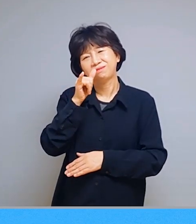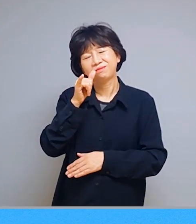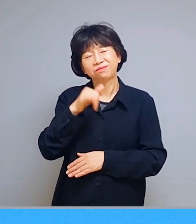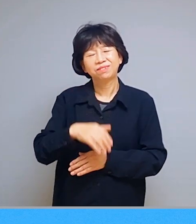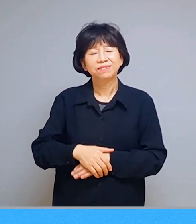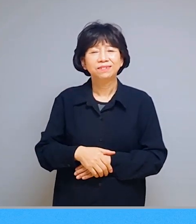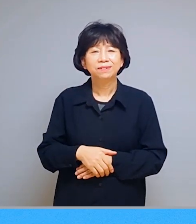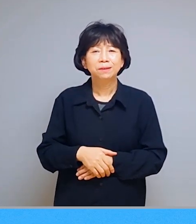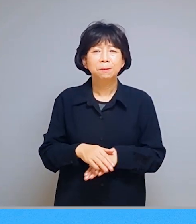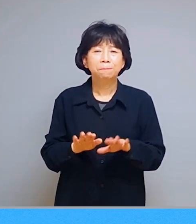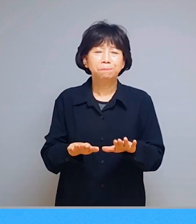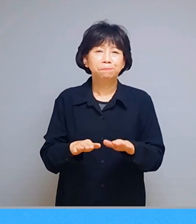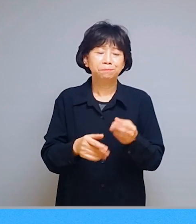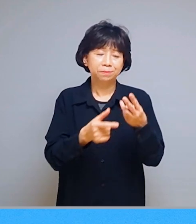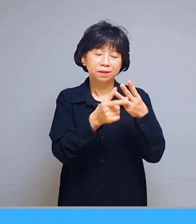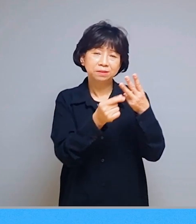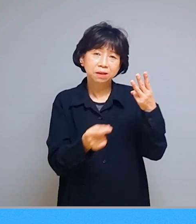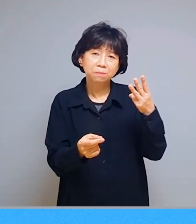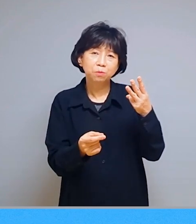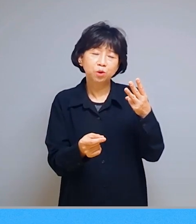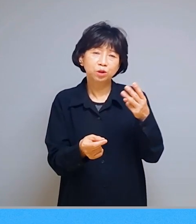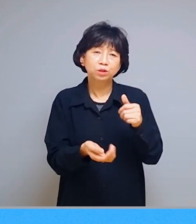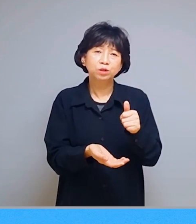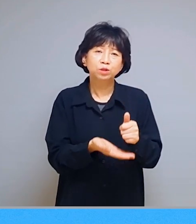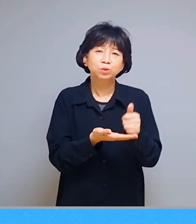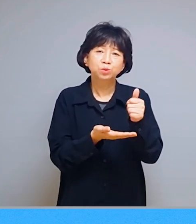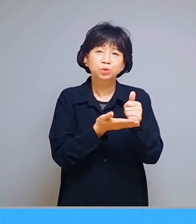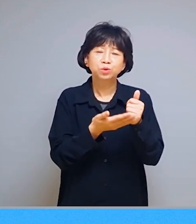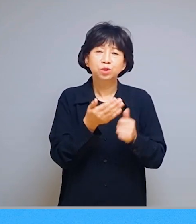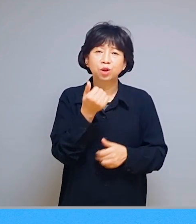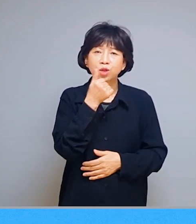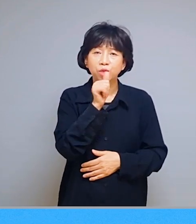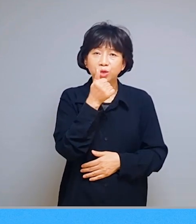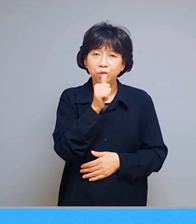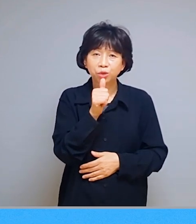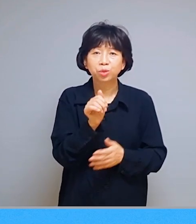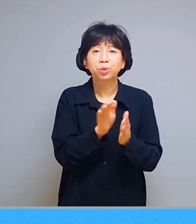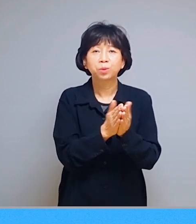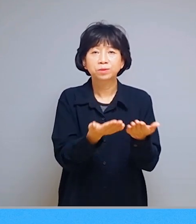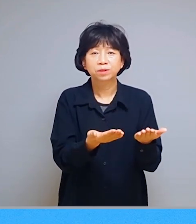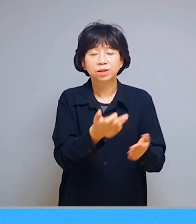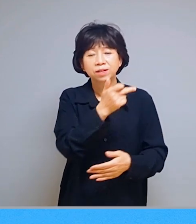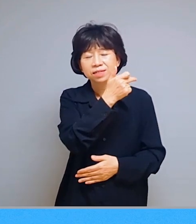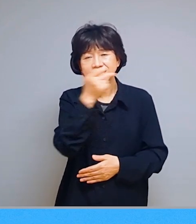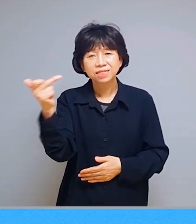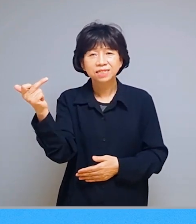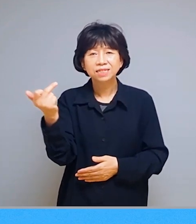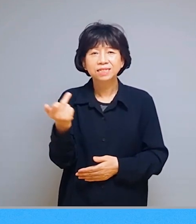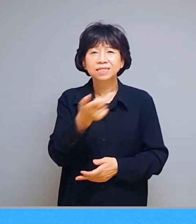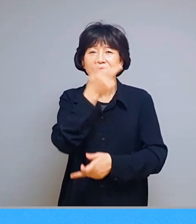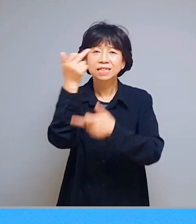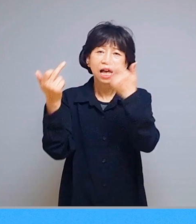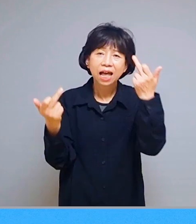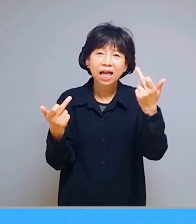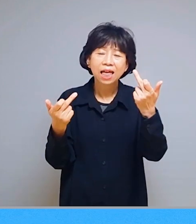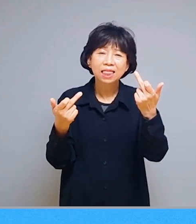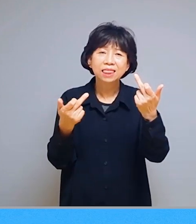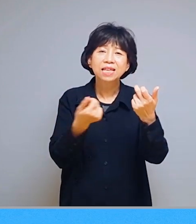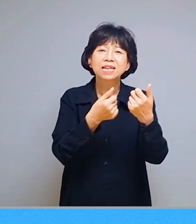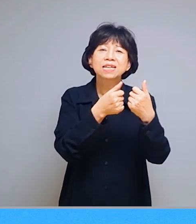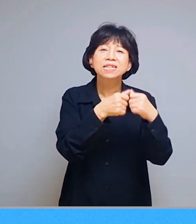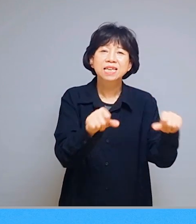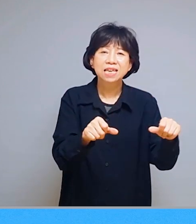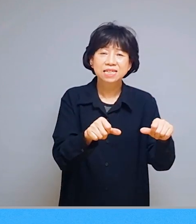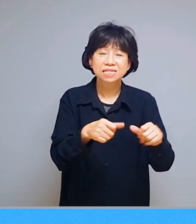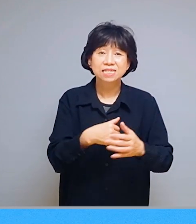이번 3월의 추천도서는요, 큰 산 깨기라는 책입니다. 큰 산 깨기.